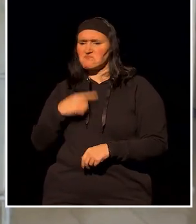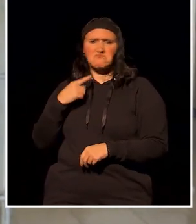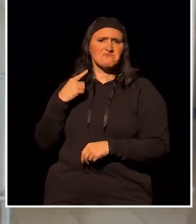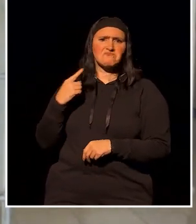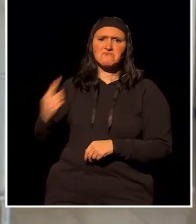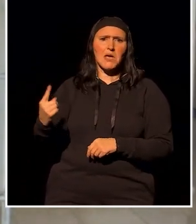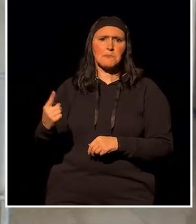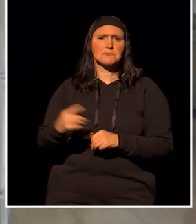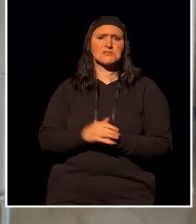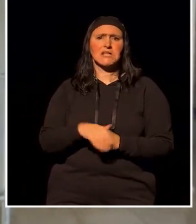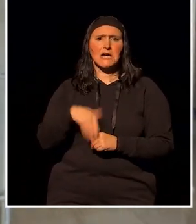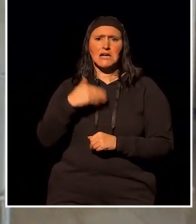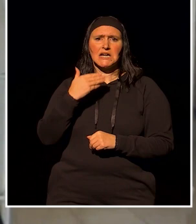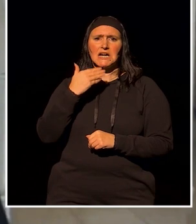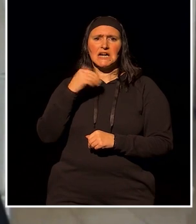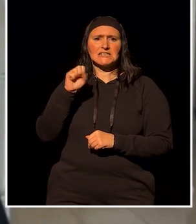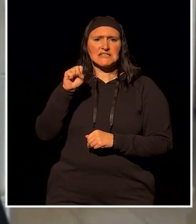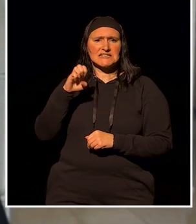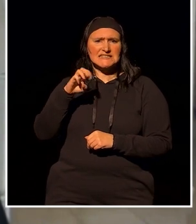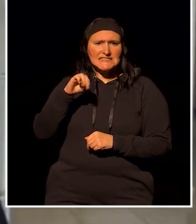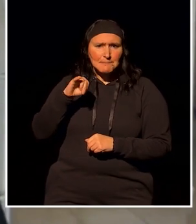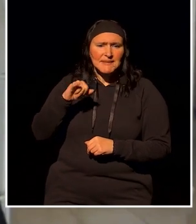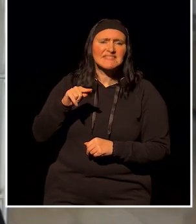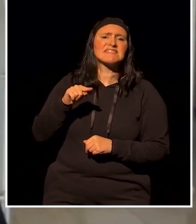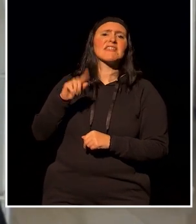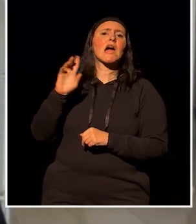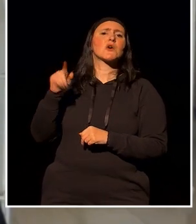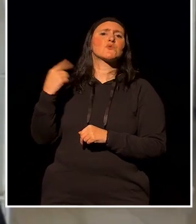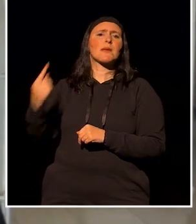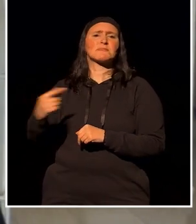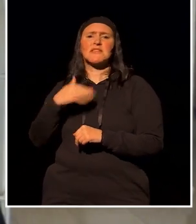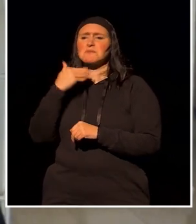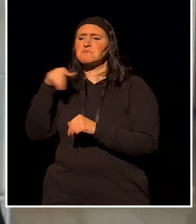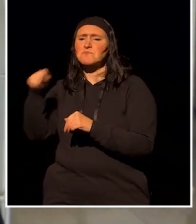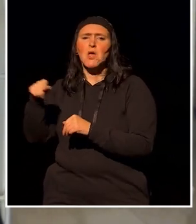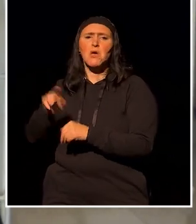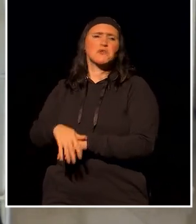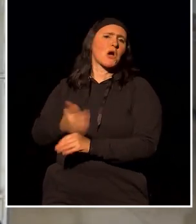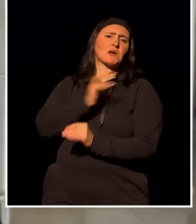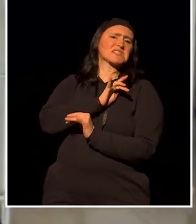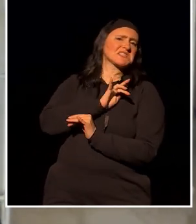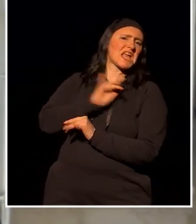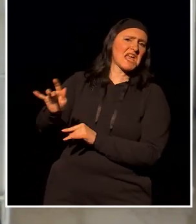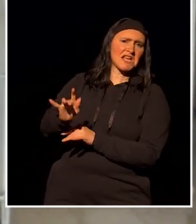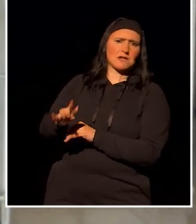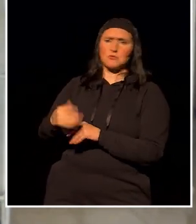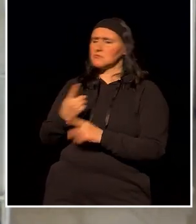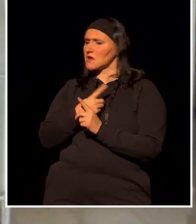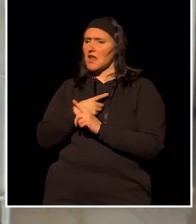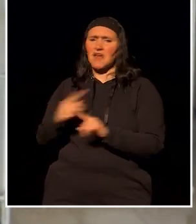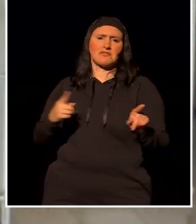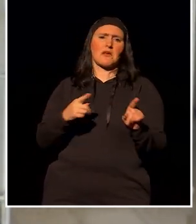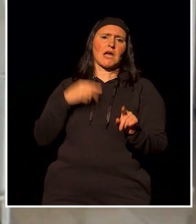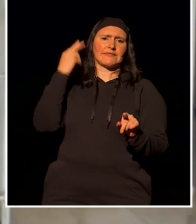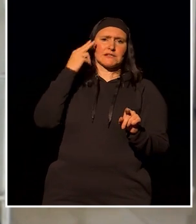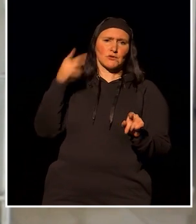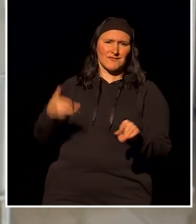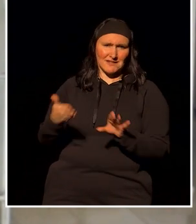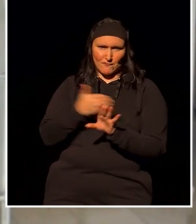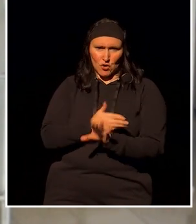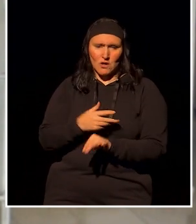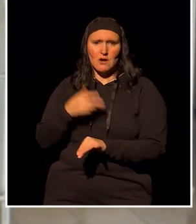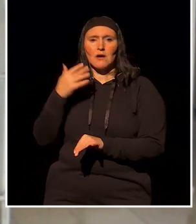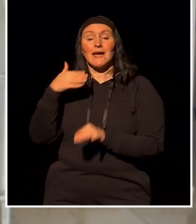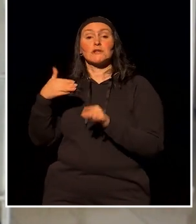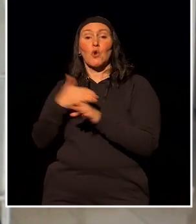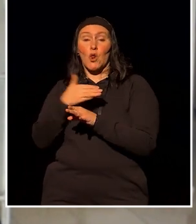gegen sie sind, dass sie die anderen irgendwie der Nation sind, wie das auch Herr Holz vorhin sehr und auch in seinen